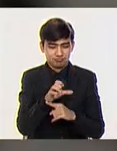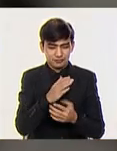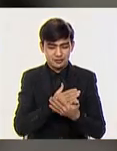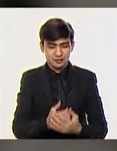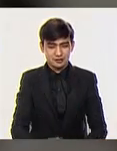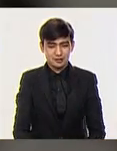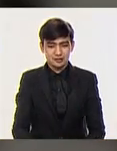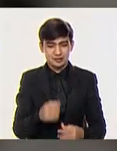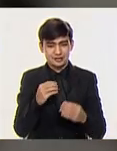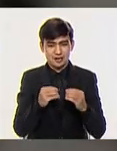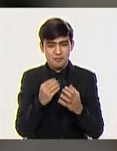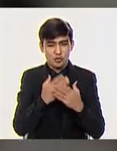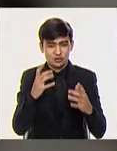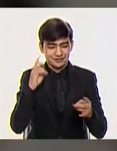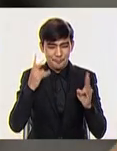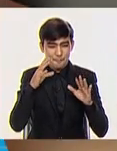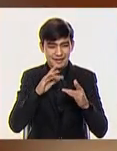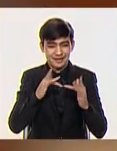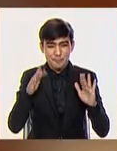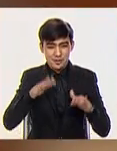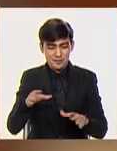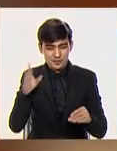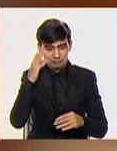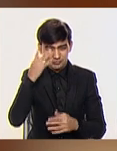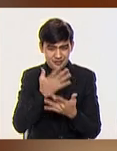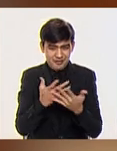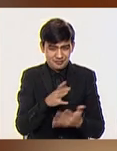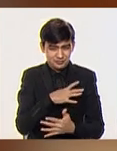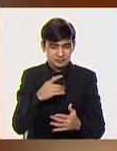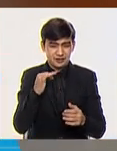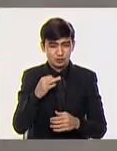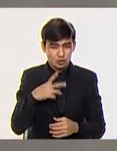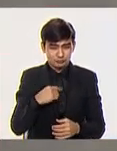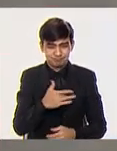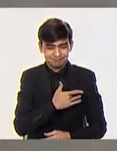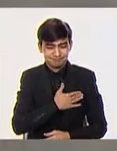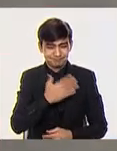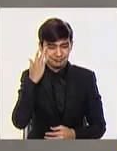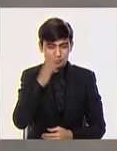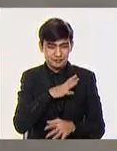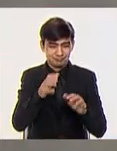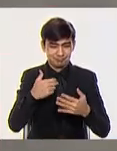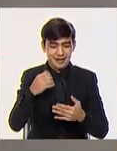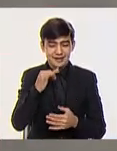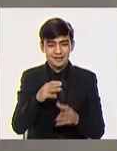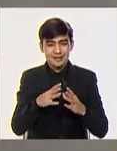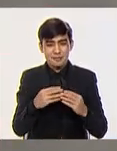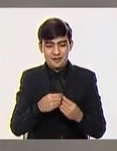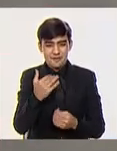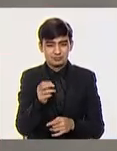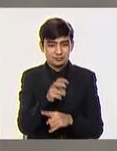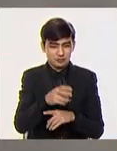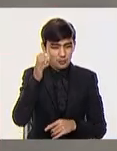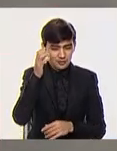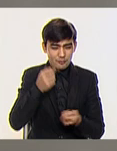десятки пользователи соцсетей оставляют свои комментарии даже предлагают удочерить девочку в семью уже наведались сотрудники из управления